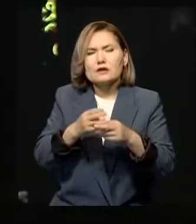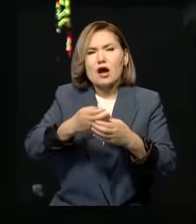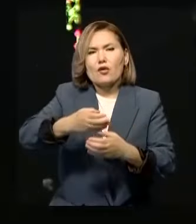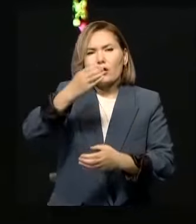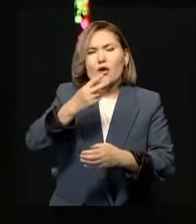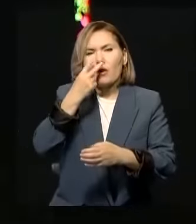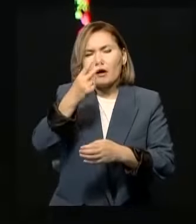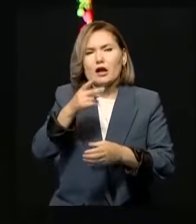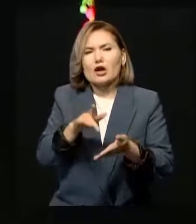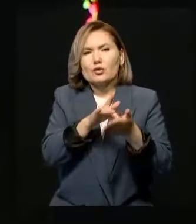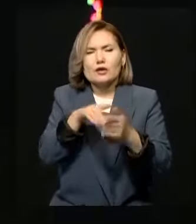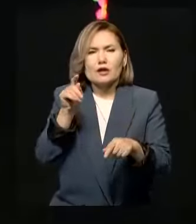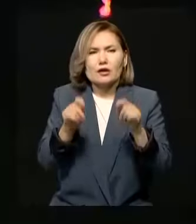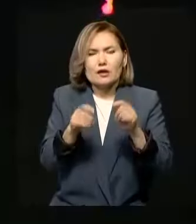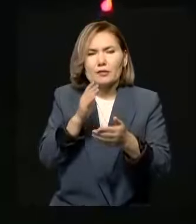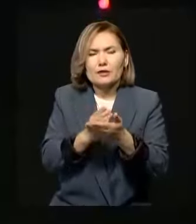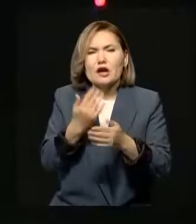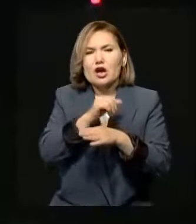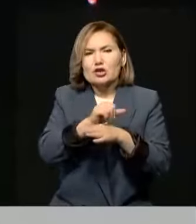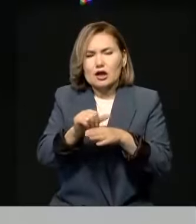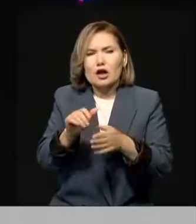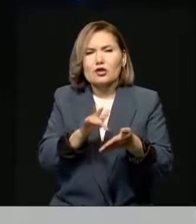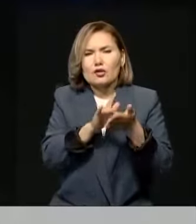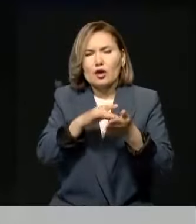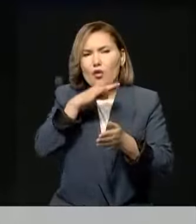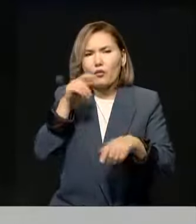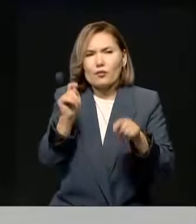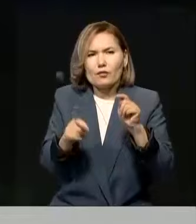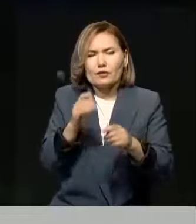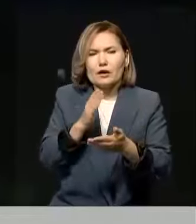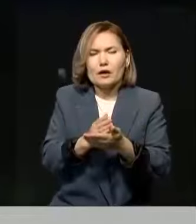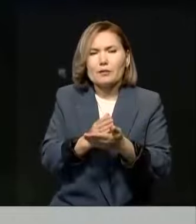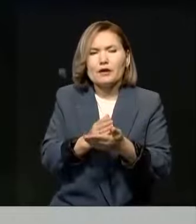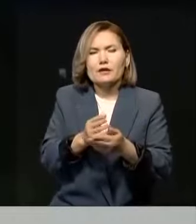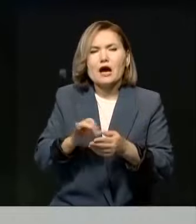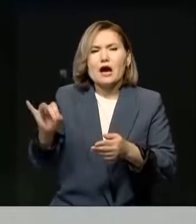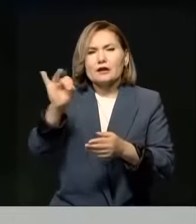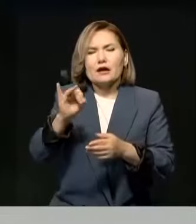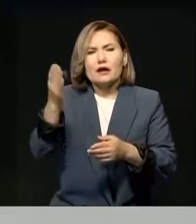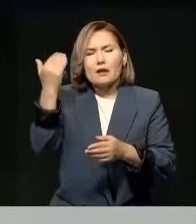танысуға мыңдаған адам барады. Шетелдік туристер де көп келеді. Тарихқа үңілсек,